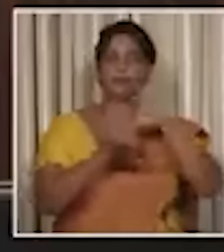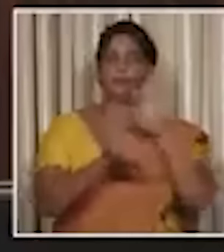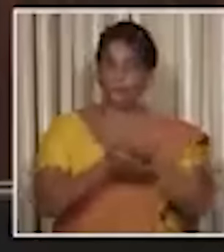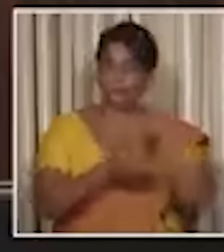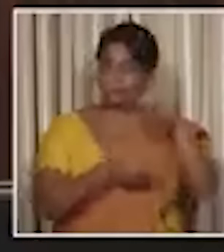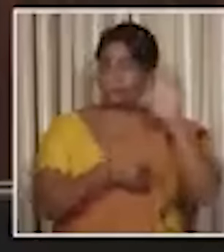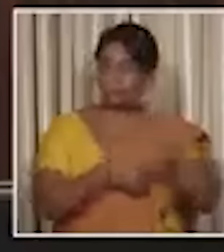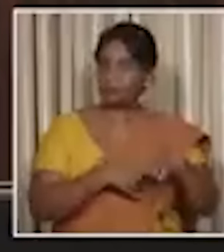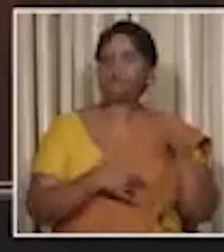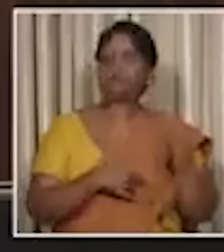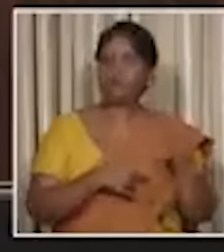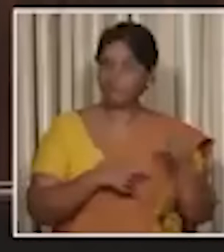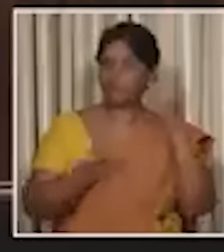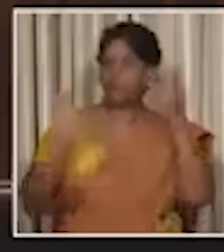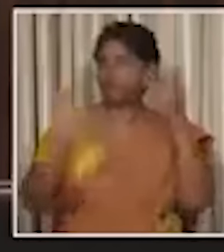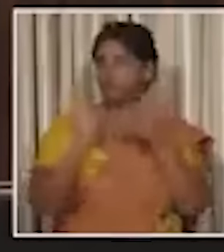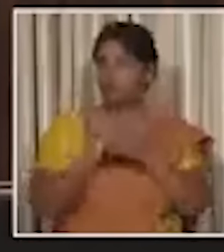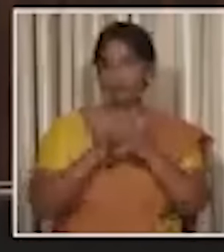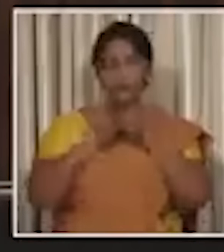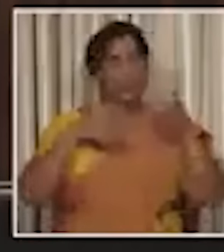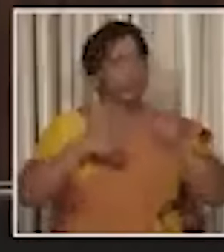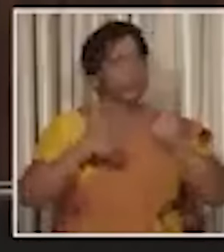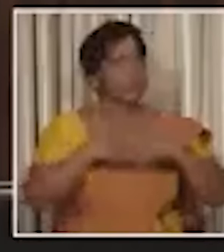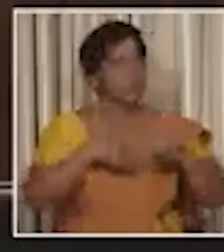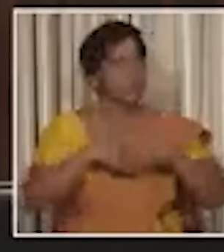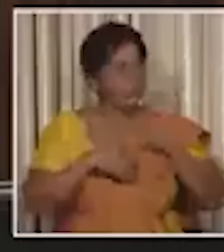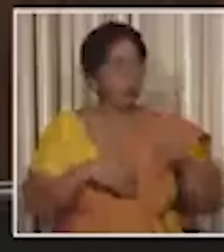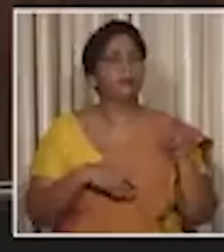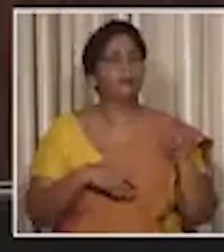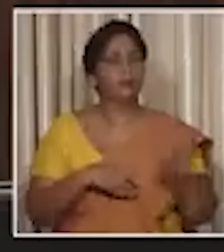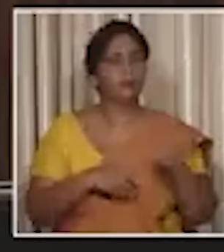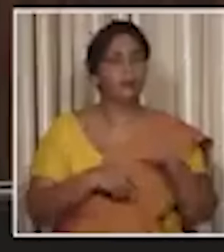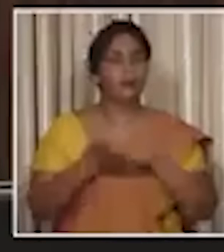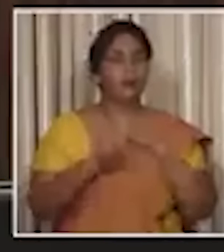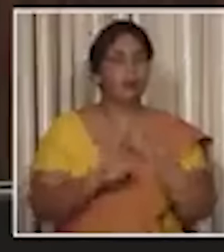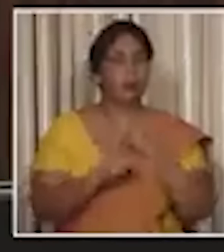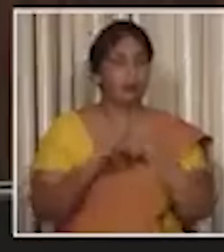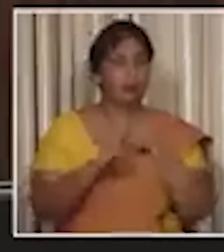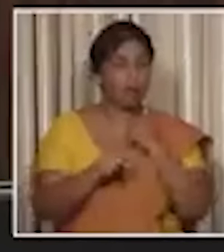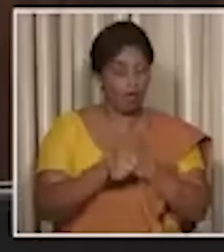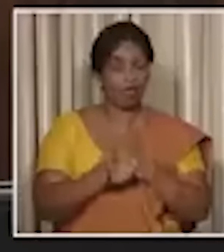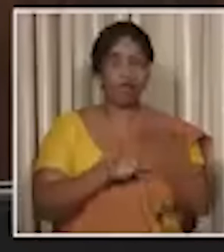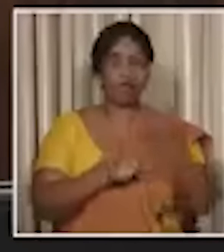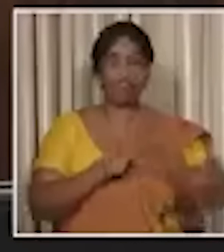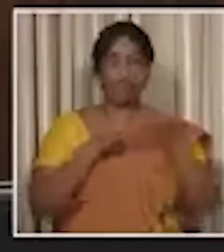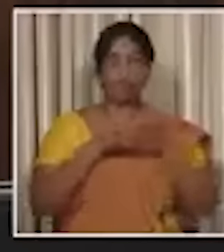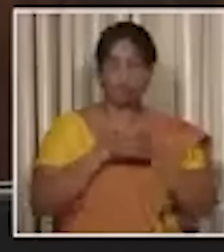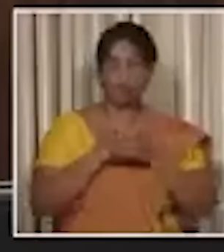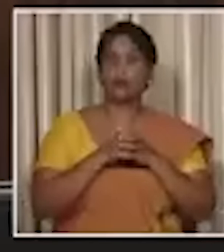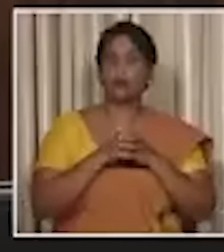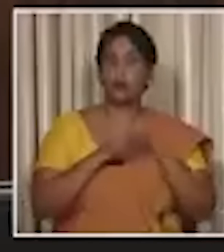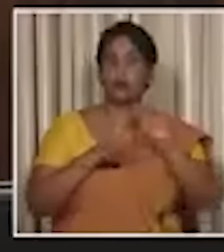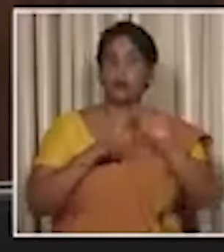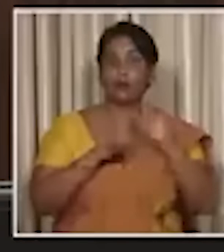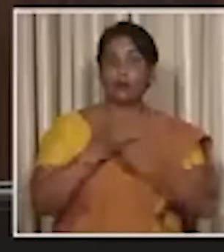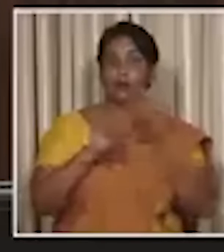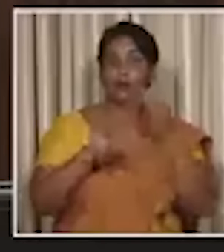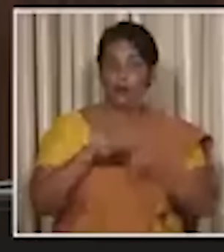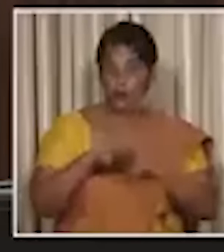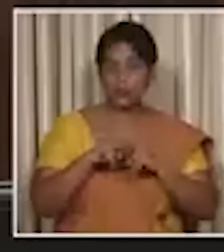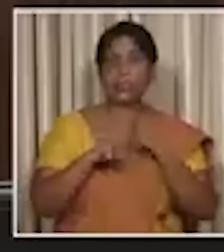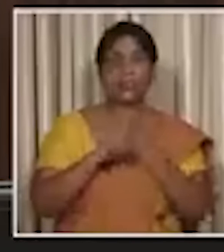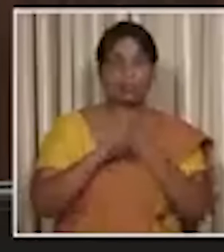இந்த 5 குறைந்த பிள்ளைகளுடைய போசாக்கின்மையை ஒழிப்பதற்கான ஒரு வேலைத்திட்டம் அவசியம். என அதற்காக அப்படிப்பட்ட பிள்ளைகள் இருக்கின்ற